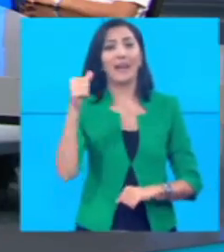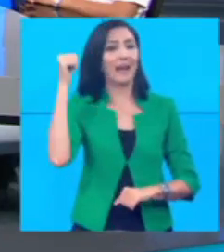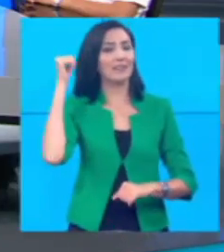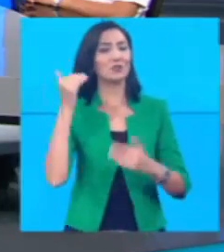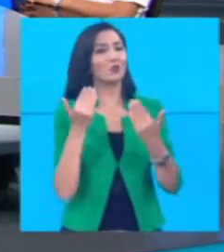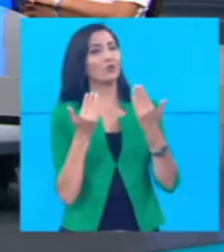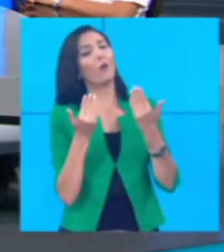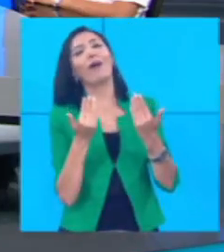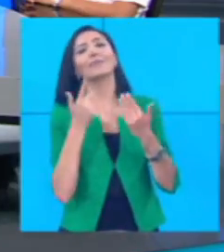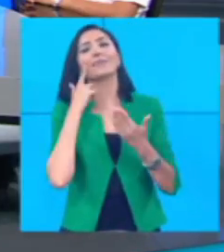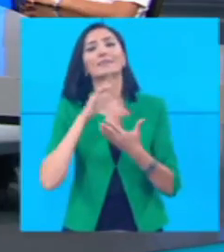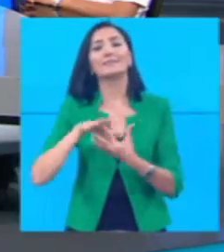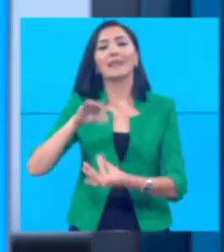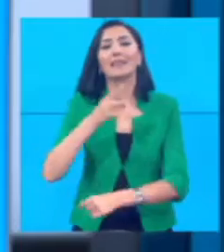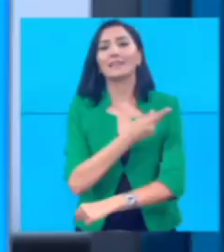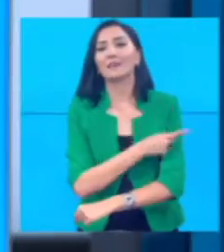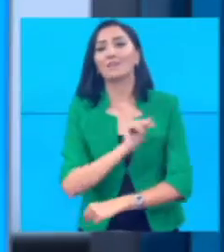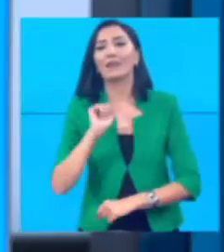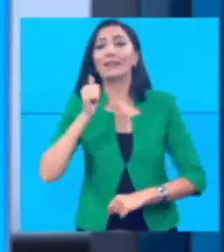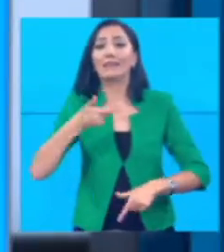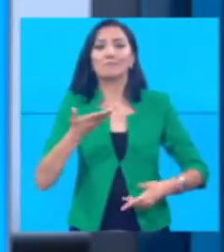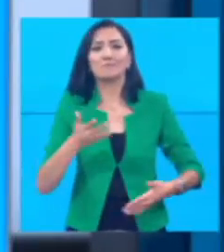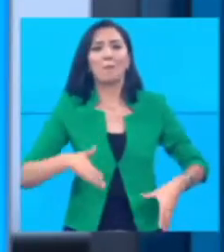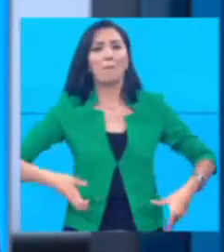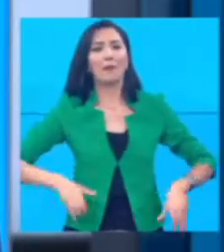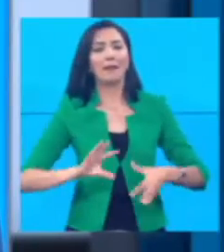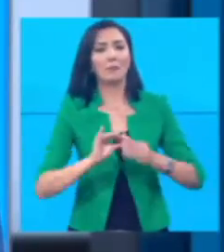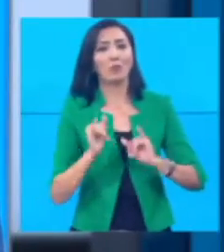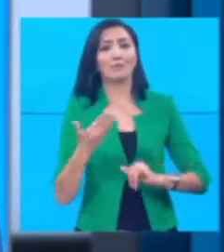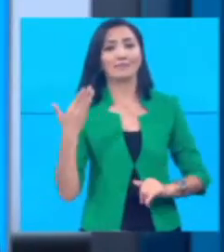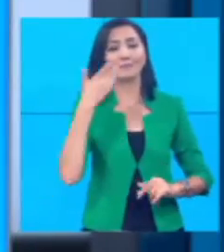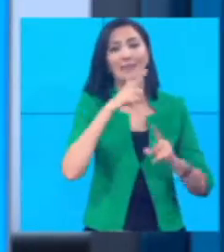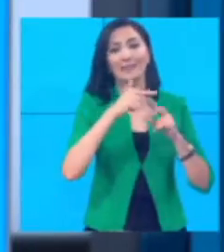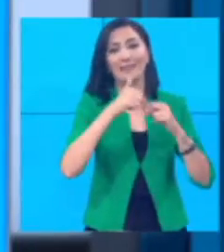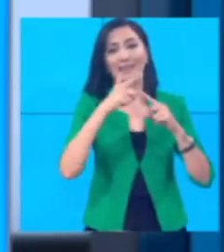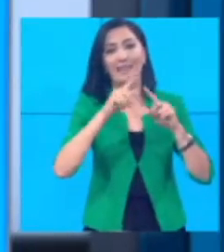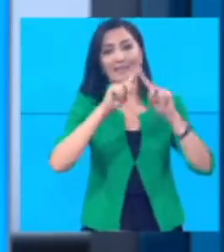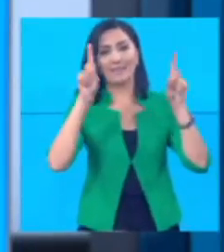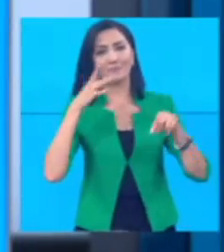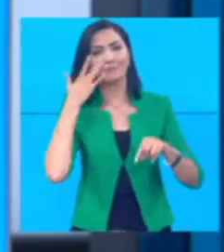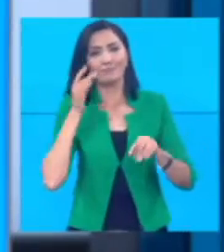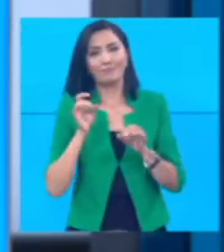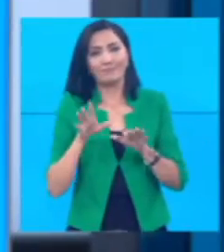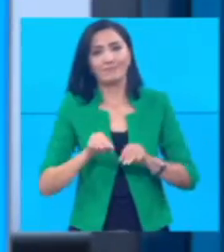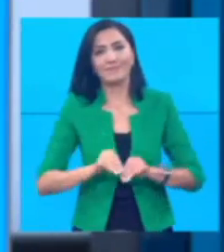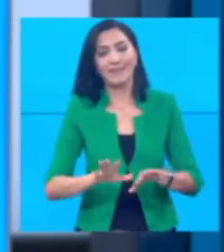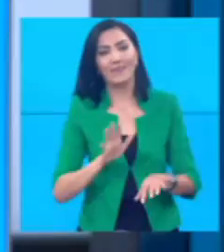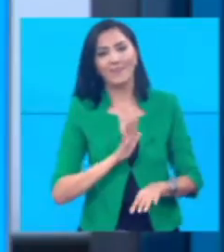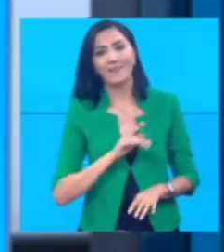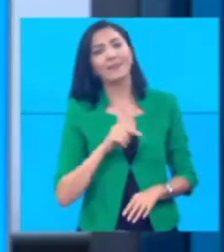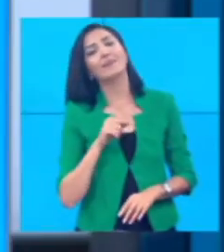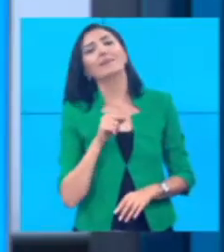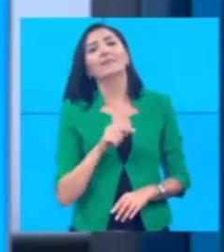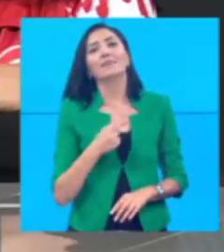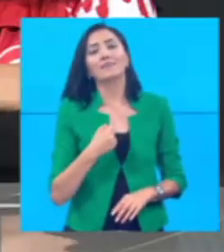sizin arkanızdan dua eden insanları temsil ediyorsunuz. Yarın paralimpik oyunlarına gittiğimizde TRT ekranlarından naklen yayınlanacak bu olay. Evet.